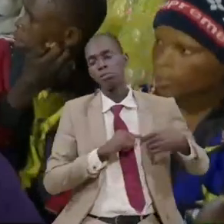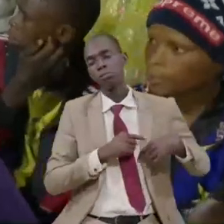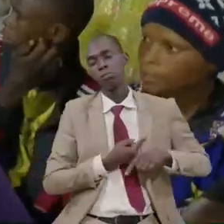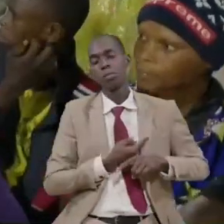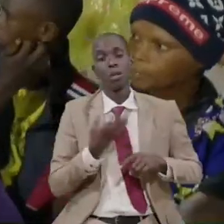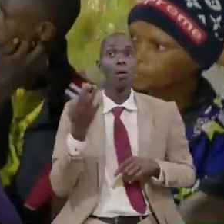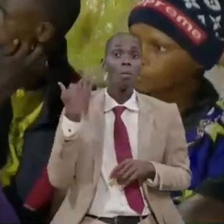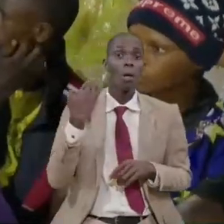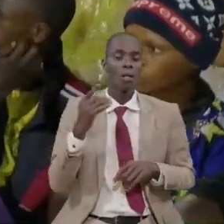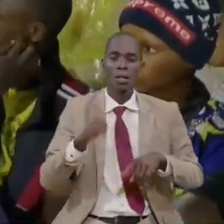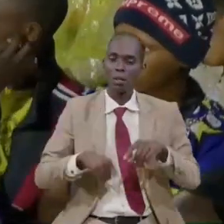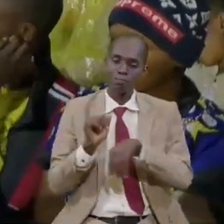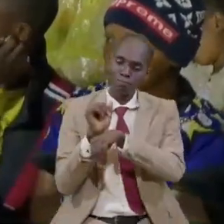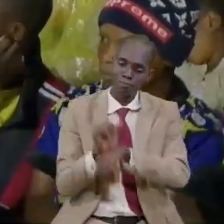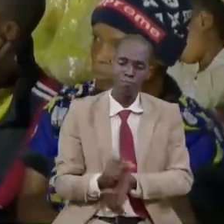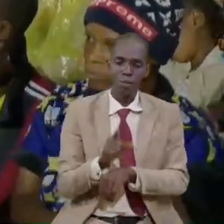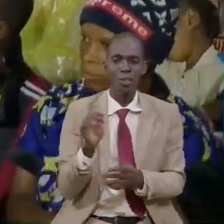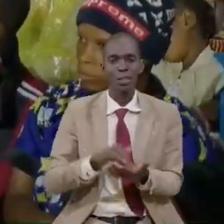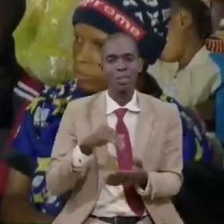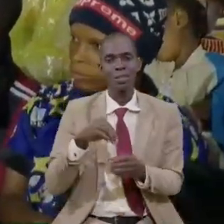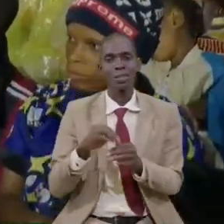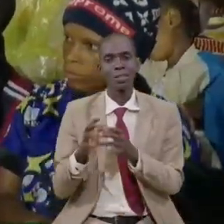empêcher. Le Seigneur